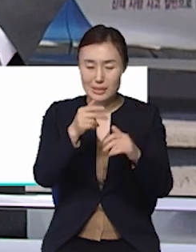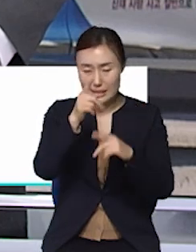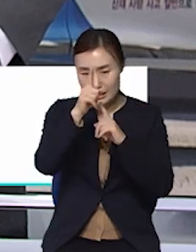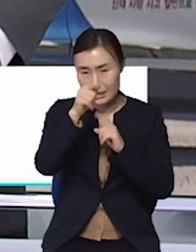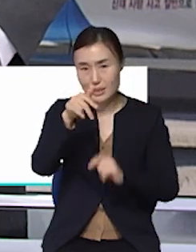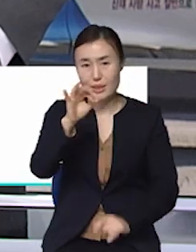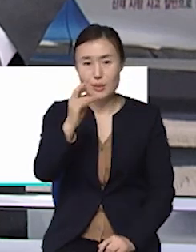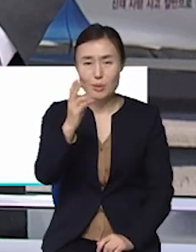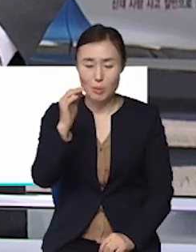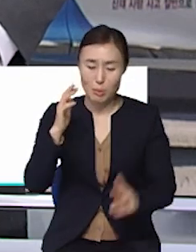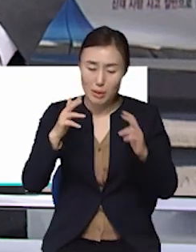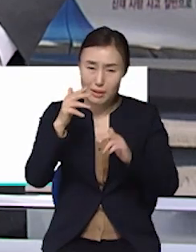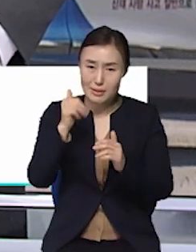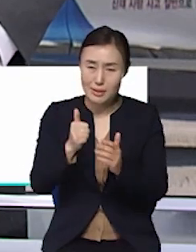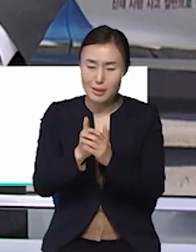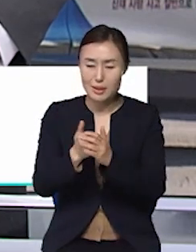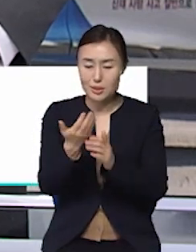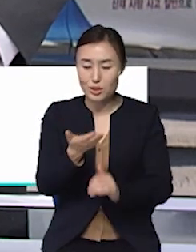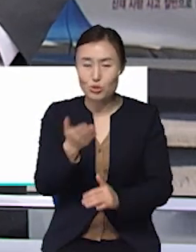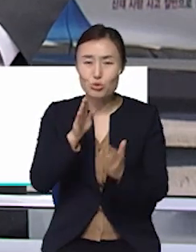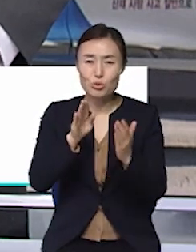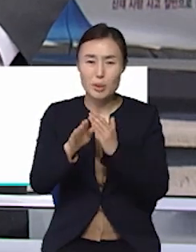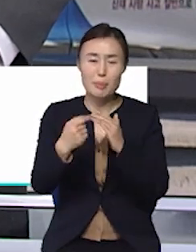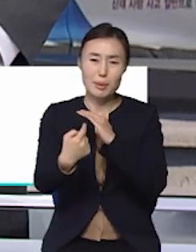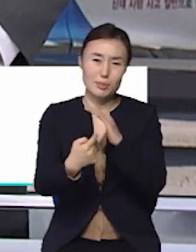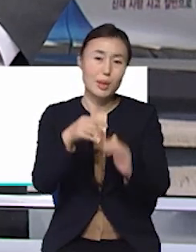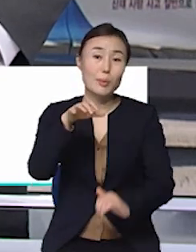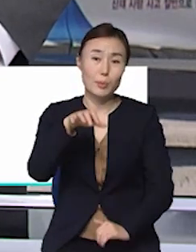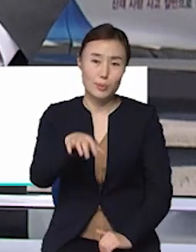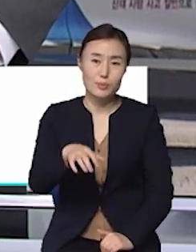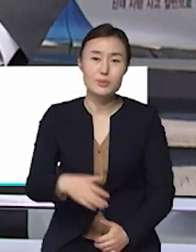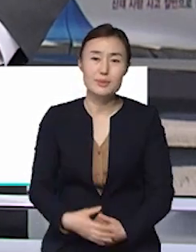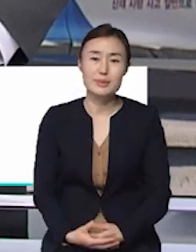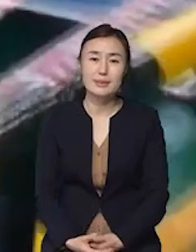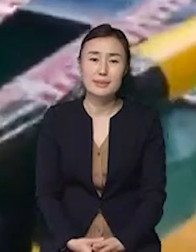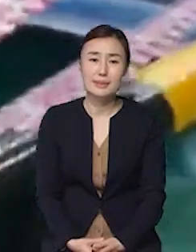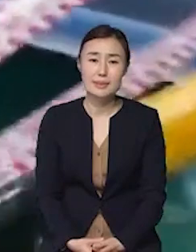첫 공식 행보를 방문한 업체입니다. 조윤정 기자입니다.